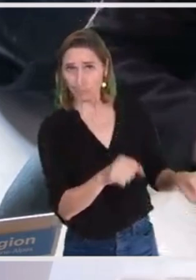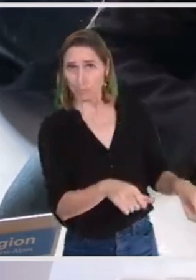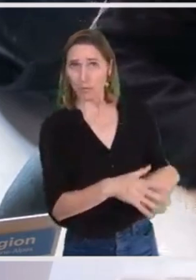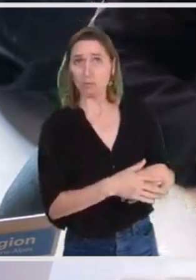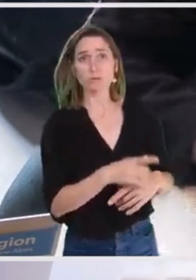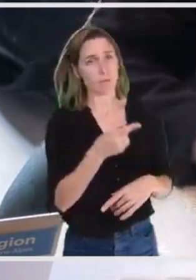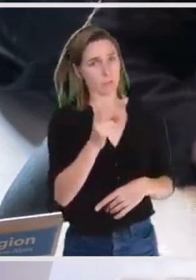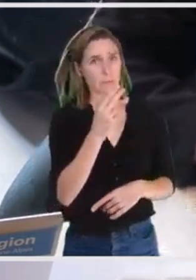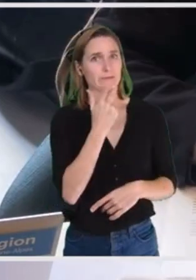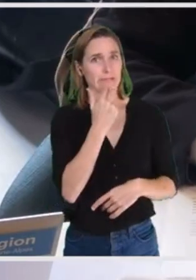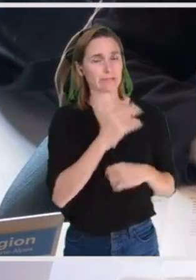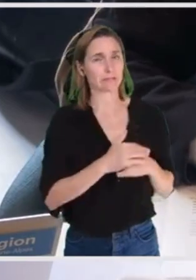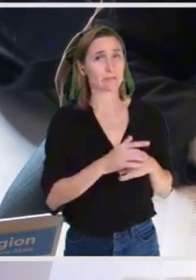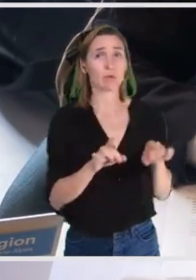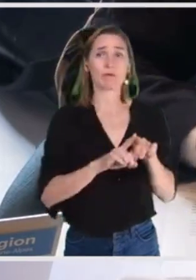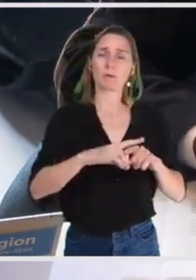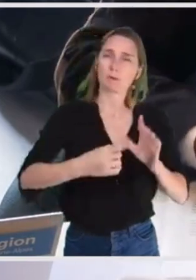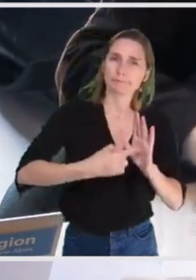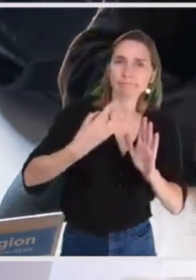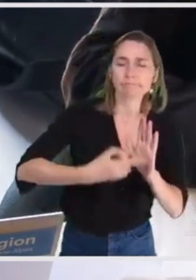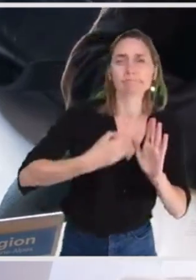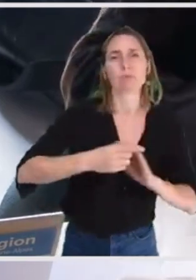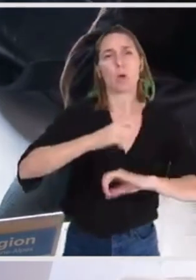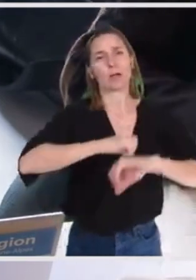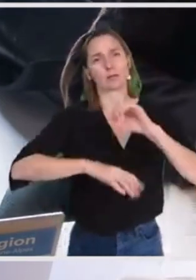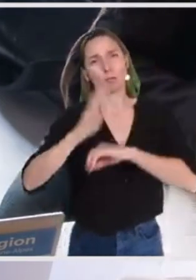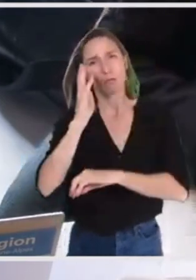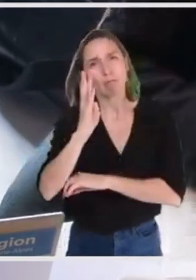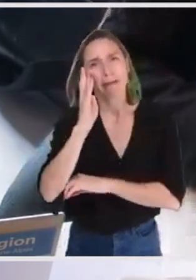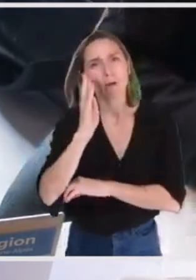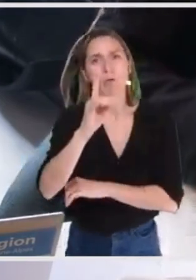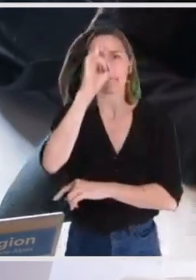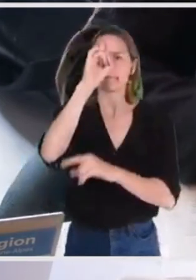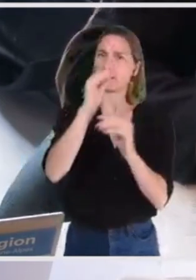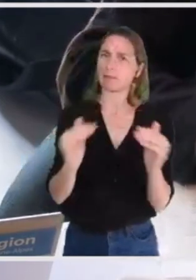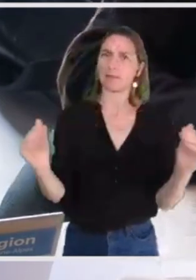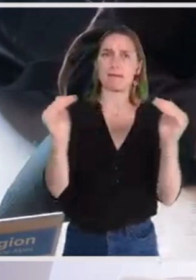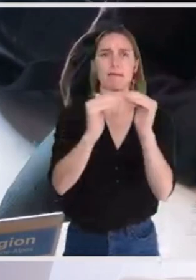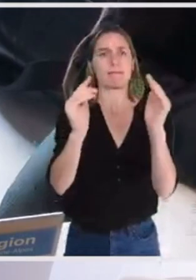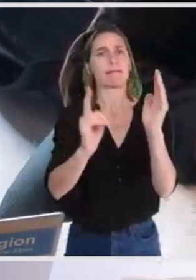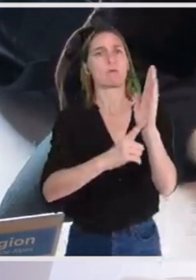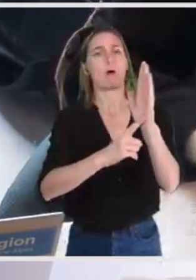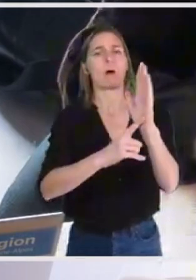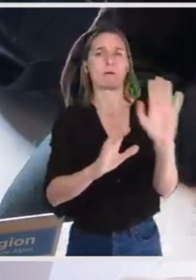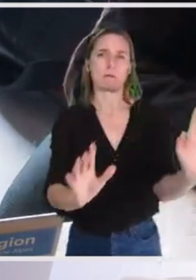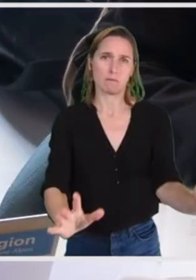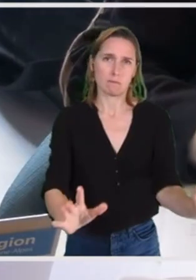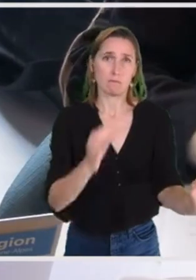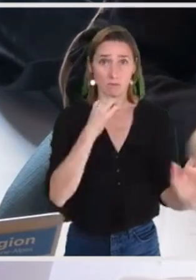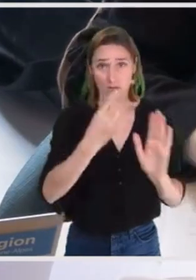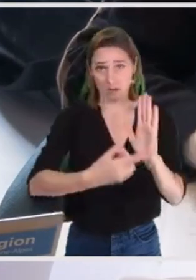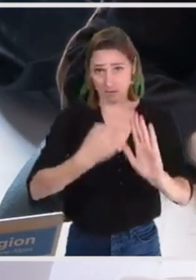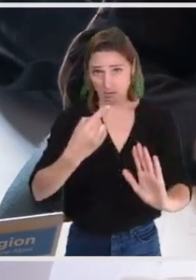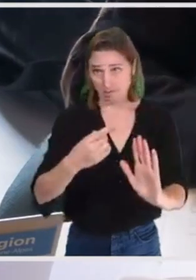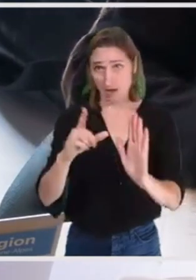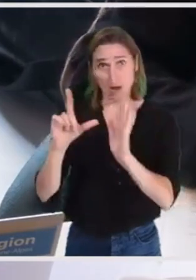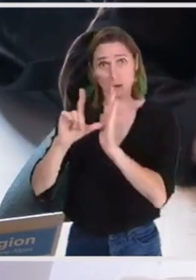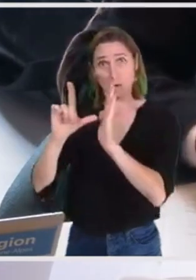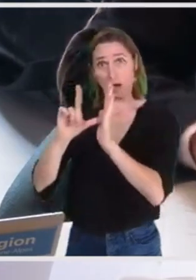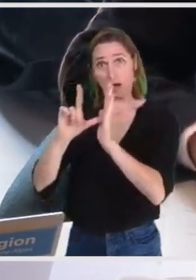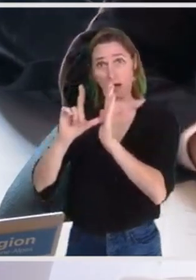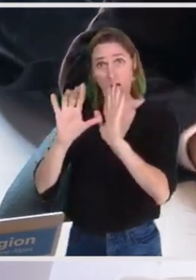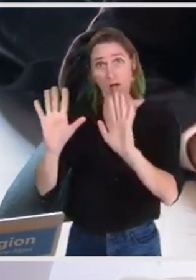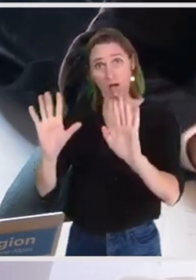sur l'organisation des conférences, avec l'organisation des conférences, mais je vous le rappelle, devant la loi, les hommes et les femmes,